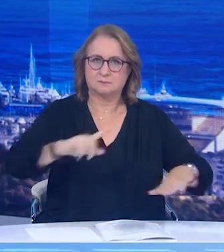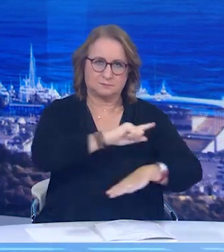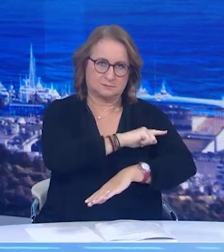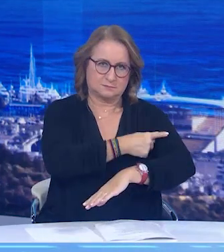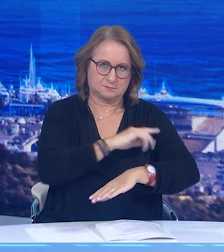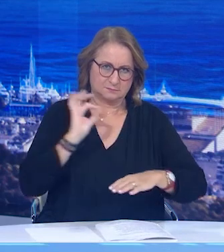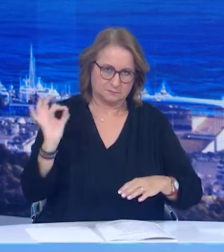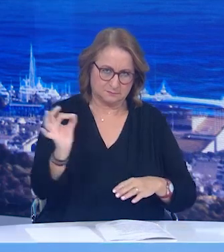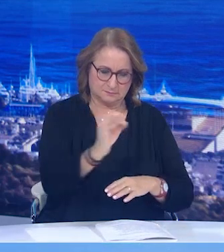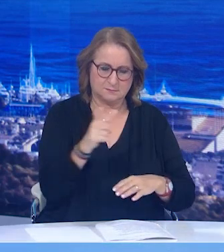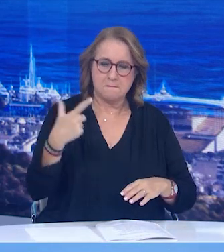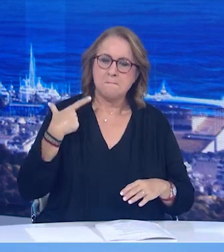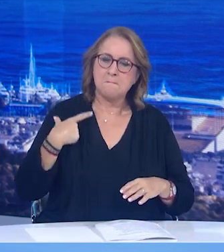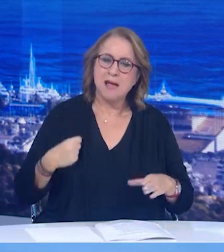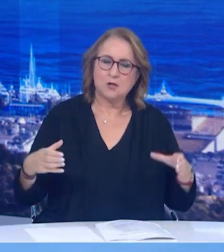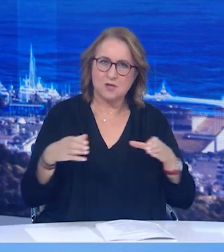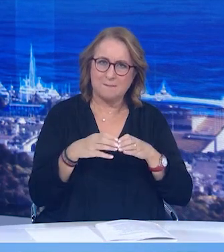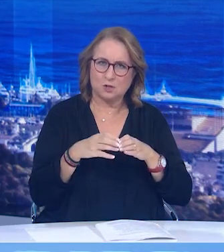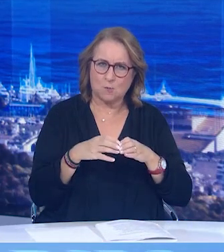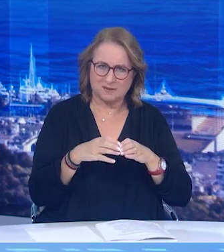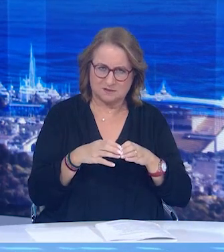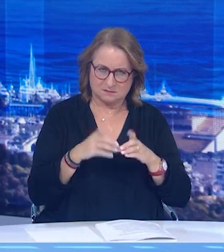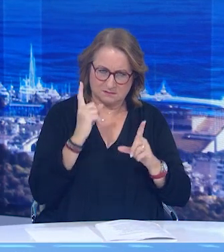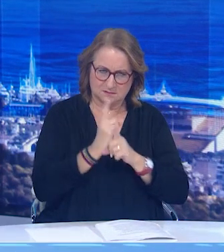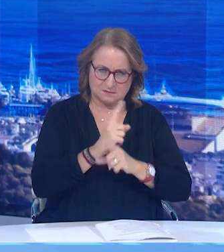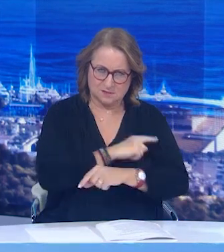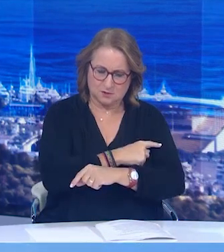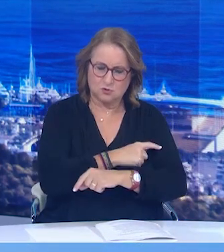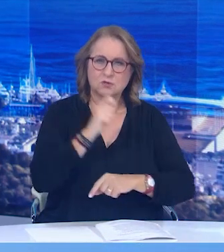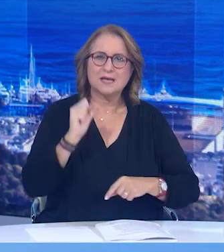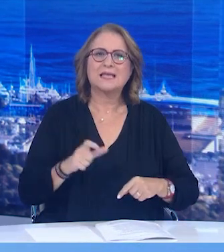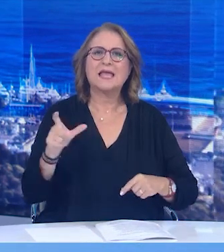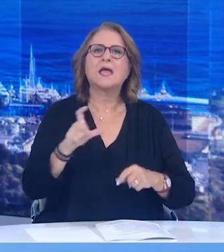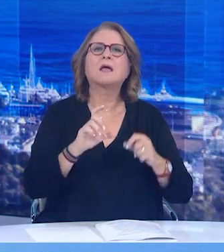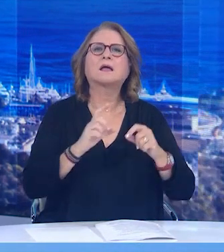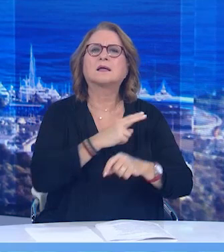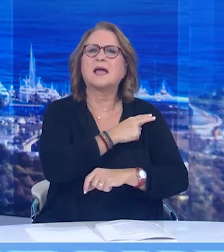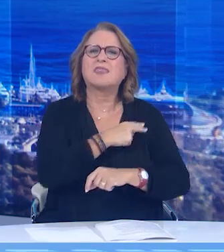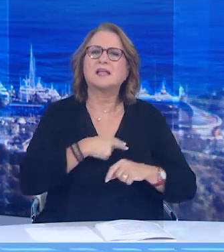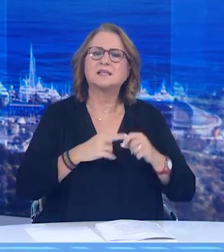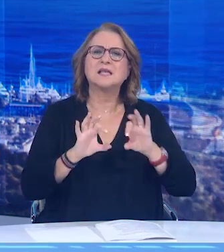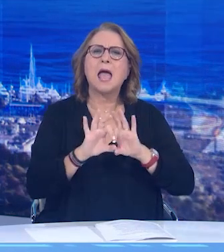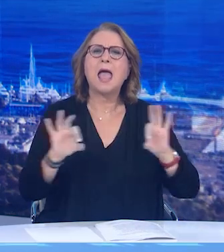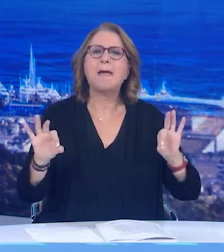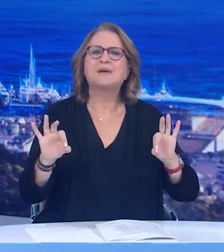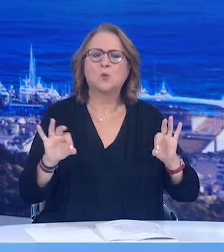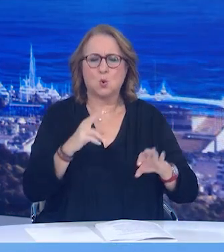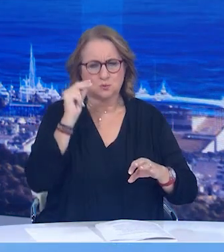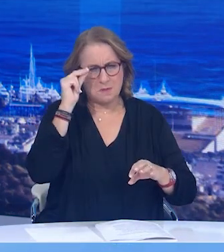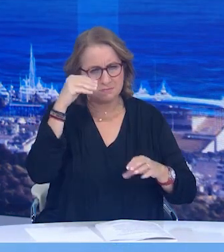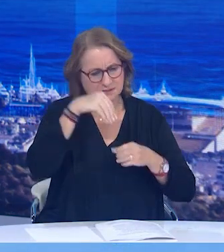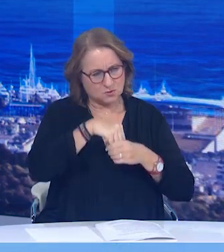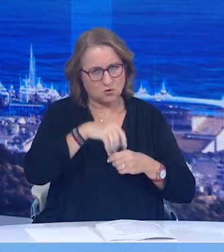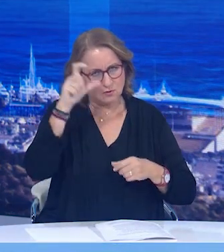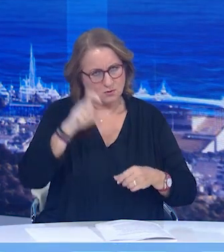λοιμοξιολογίας και μέλος της Επιτροπής Εμπειρογνωμόνων Βάνα Παπαευαγγέλου και τον επίκουρο καθηγητή επιδημιολογίας και μέλος της Επιτροπής Εμπειρογνωμόνων